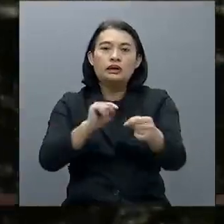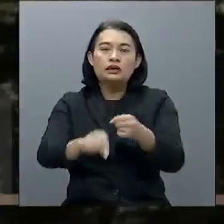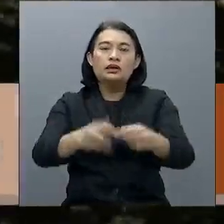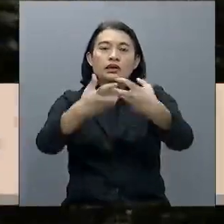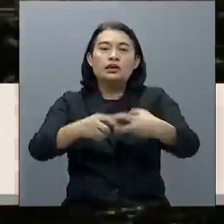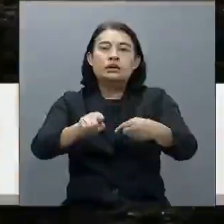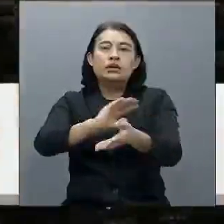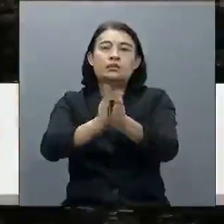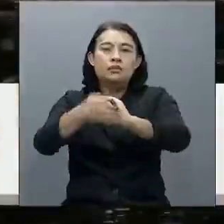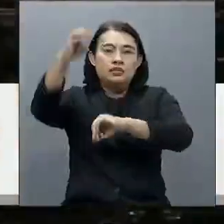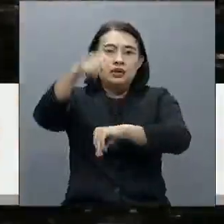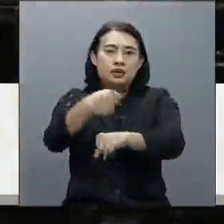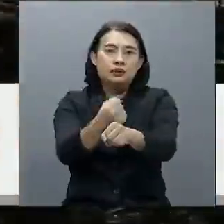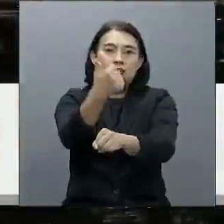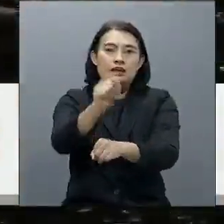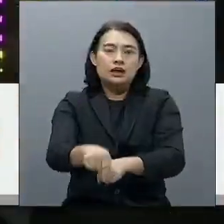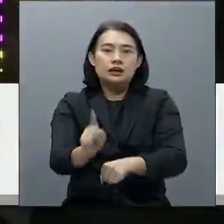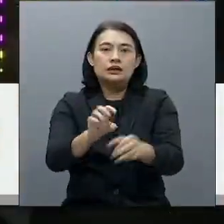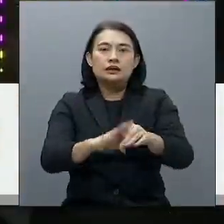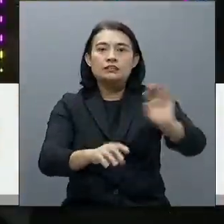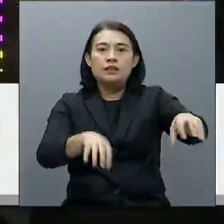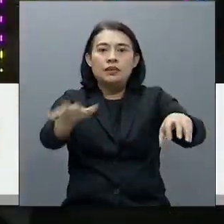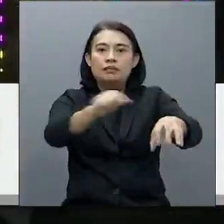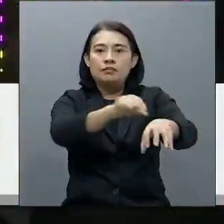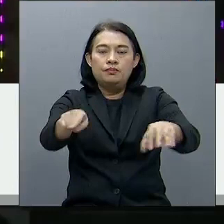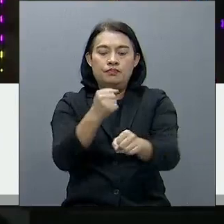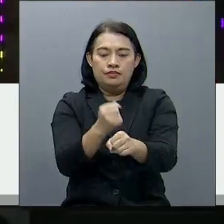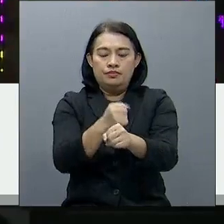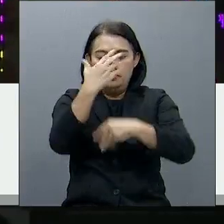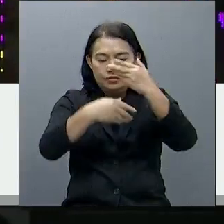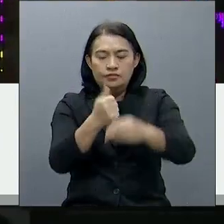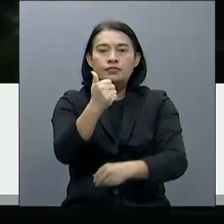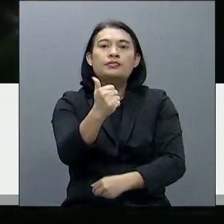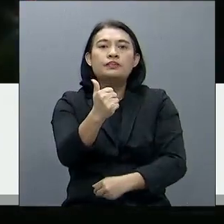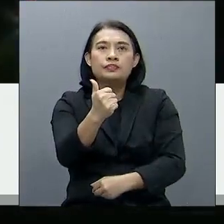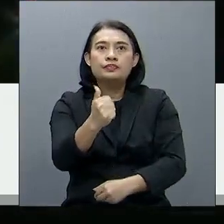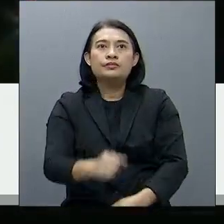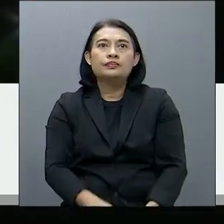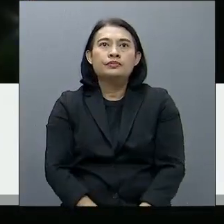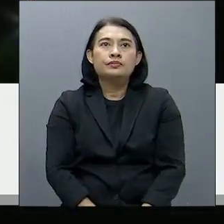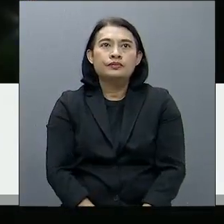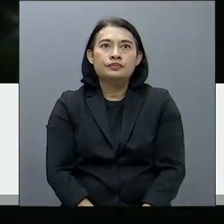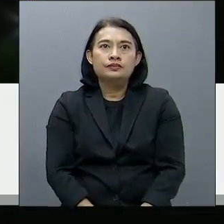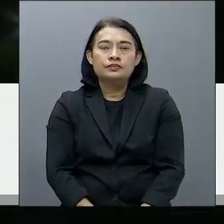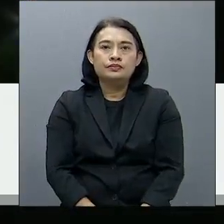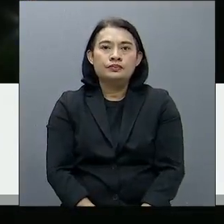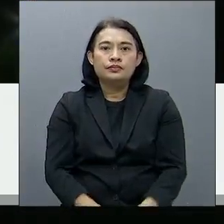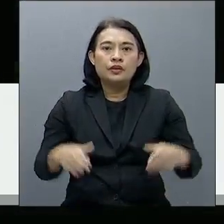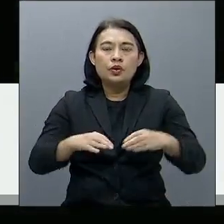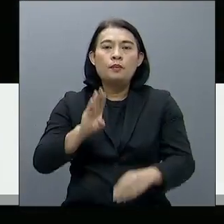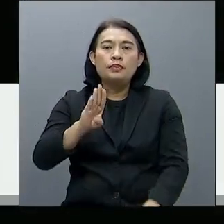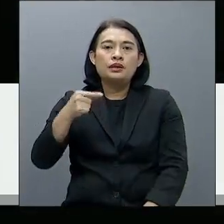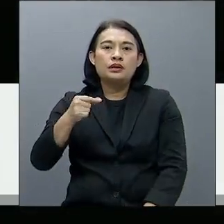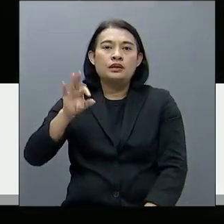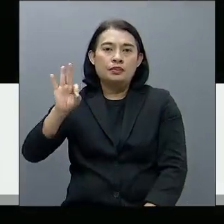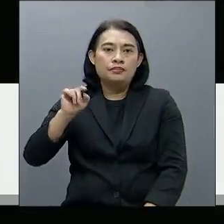เมืองทุนจีนทั้ง 2แห่งก็จะยังคงเดินหน้าทำกิจกรรมต่างๆต่อไปได้ค่ะนั่นเท่ากับว่ากลุ่ม bgfจะ